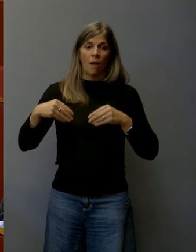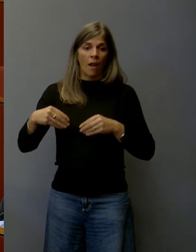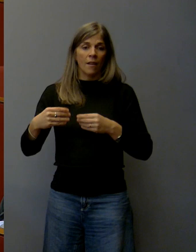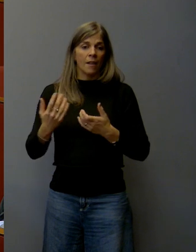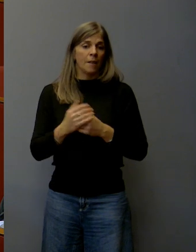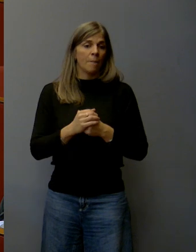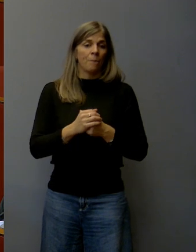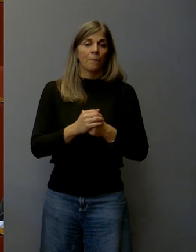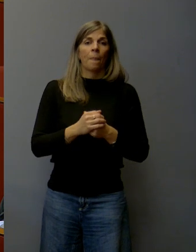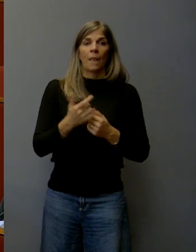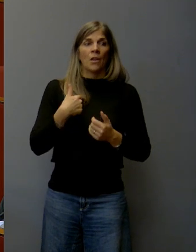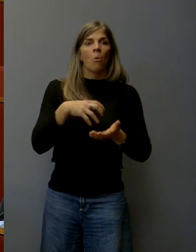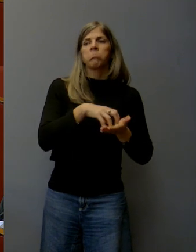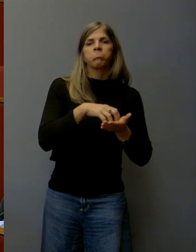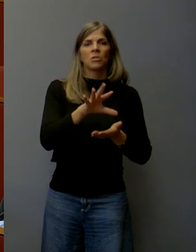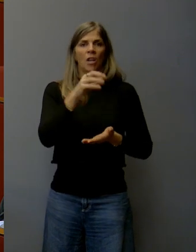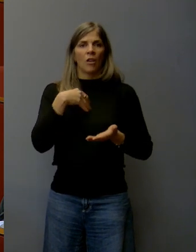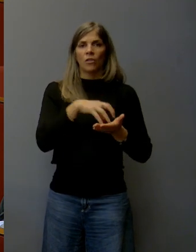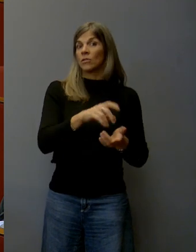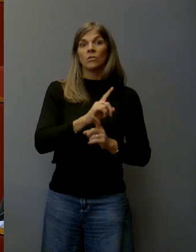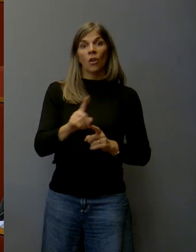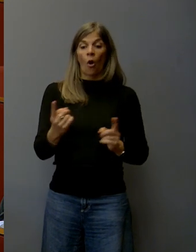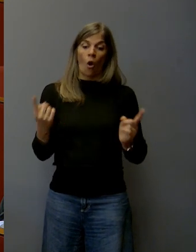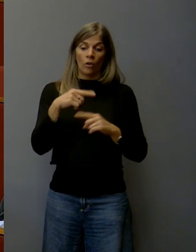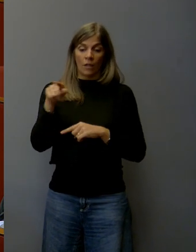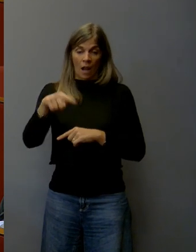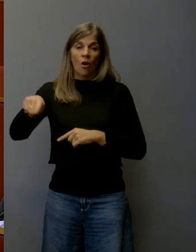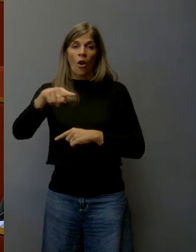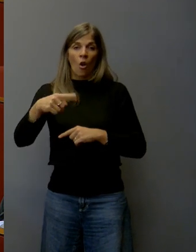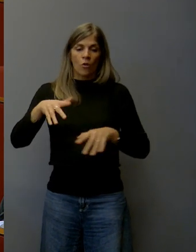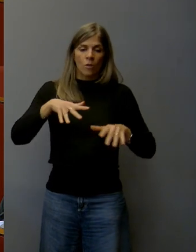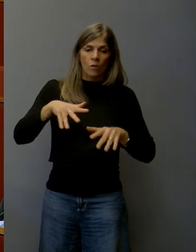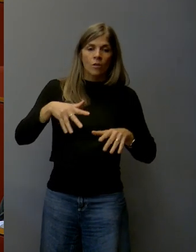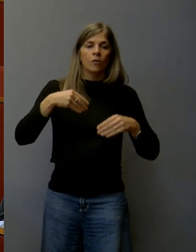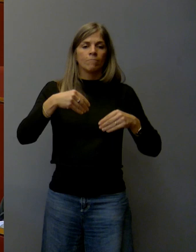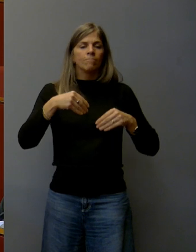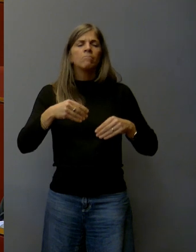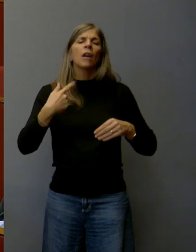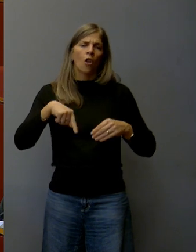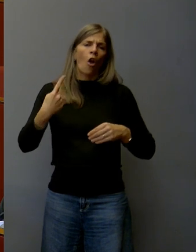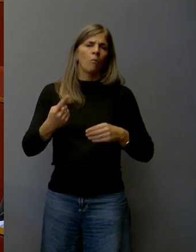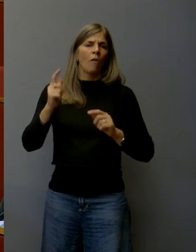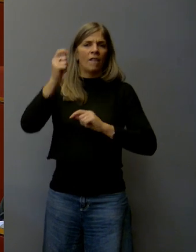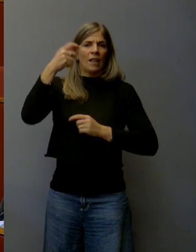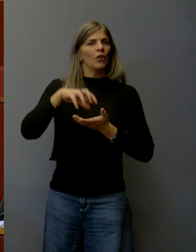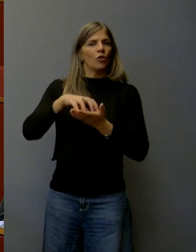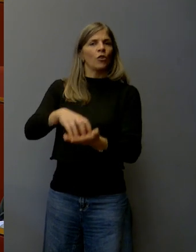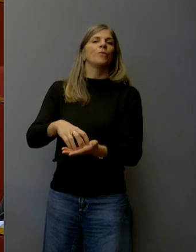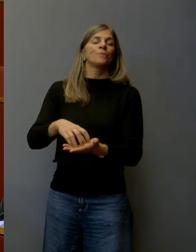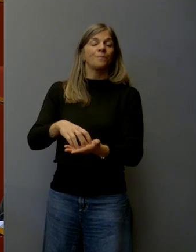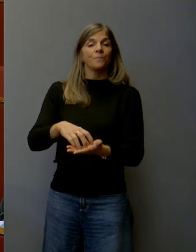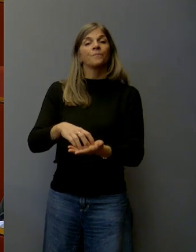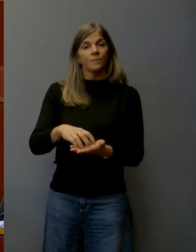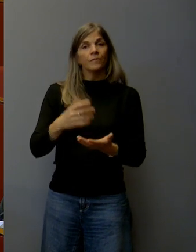senza un perché E allora io mi di chiedo che vengano reperite le risorse necessarie